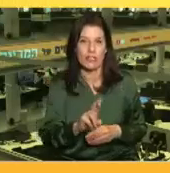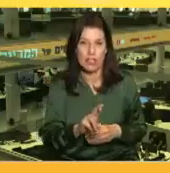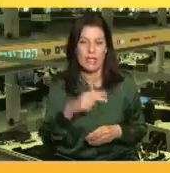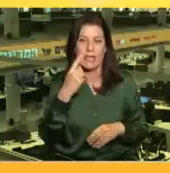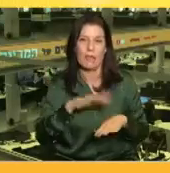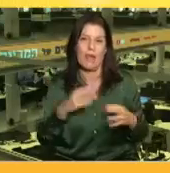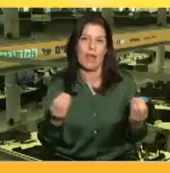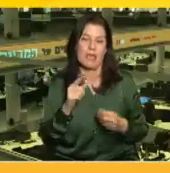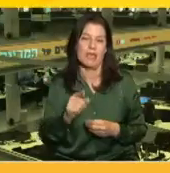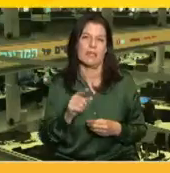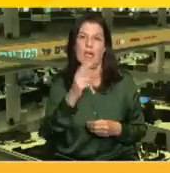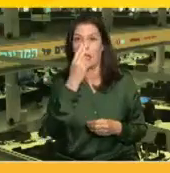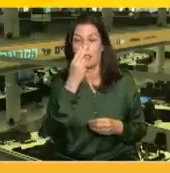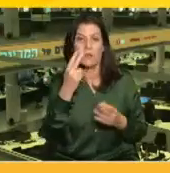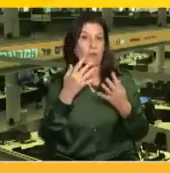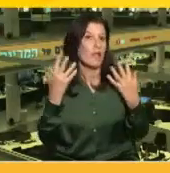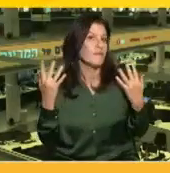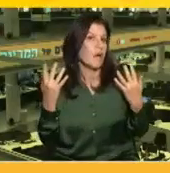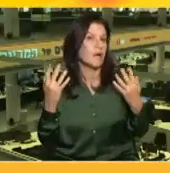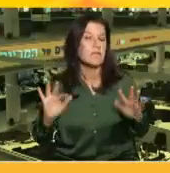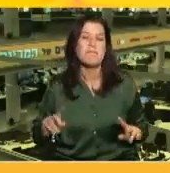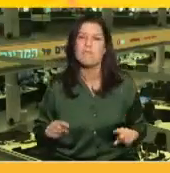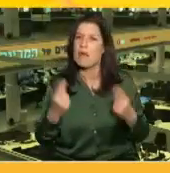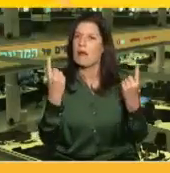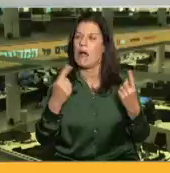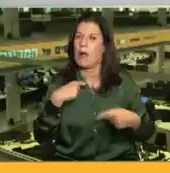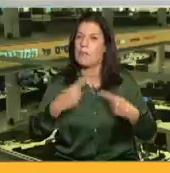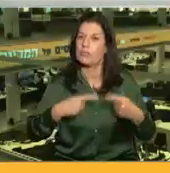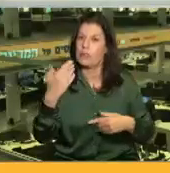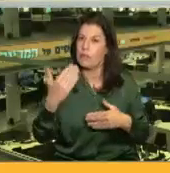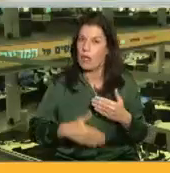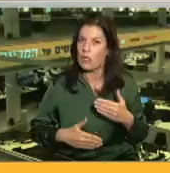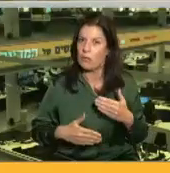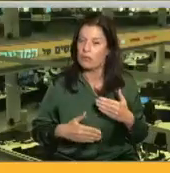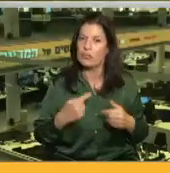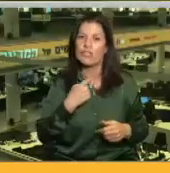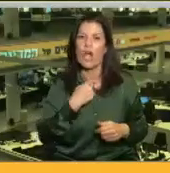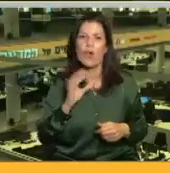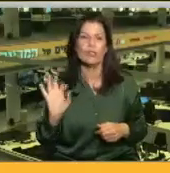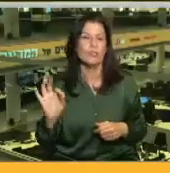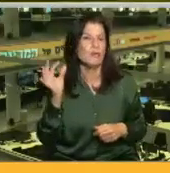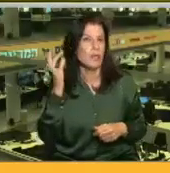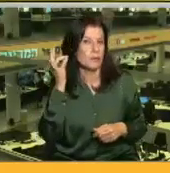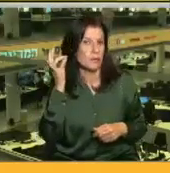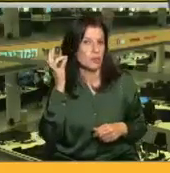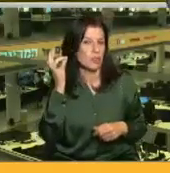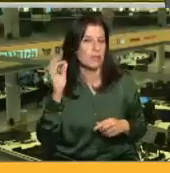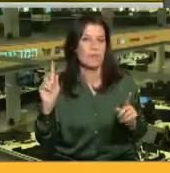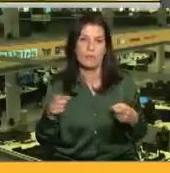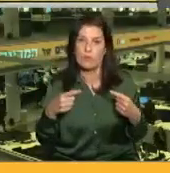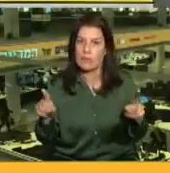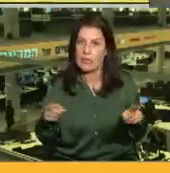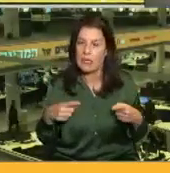הזה, לנסות לברר מה קרה בשנים האחרונות שקולן של הנשים